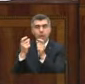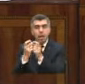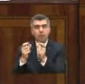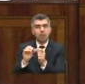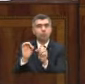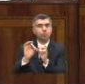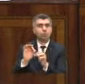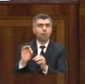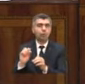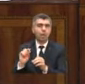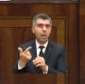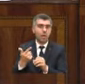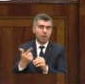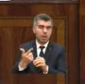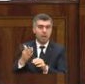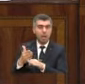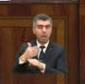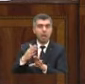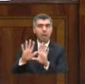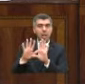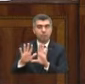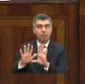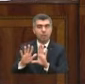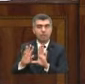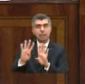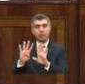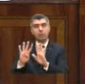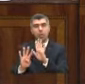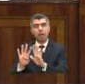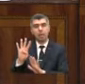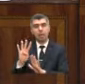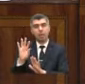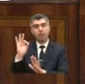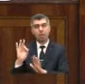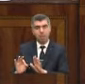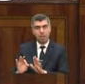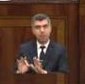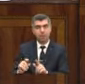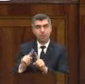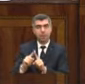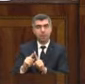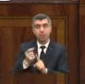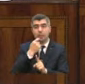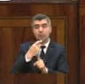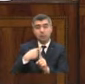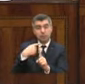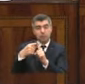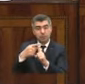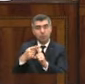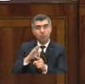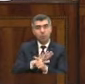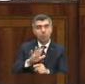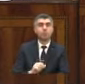ديالها. هذه قبل من 10 سنين كانت لا تتجاوز 48% و45% الصيدلية المركزية والاستثمار ديال القطاع،